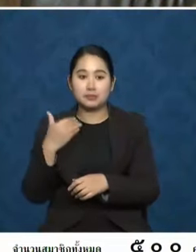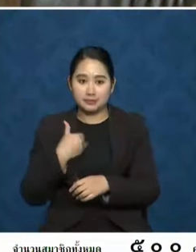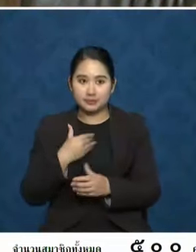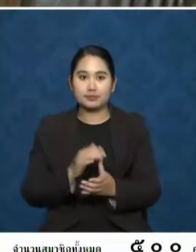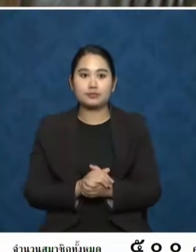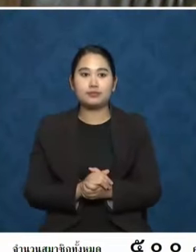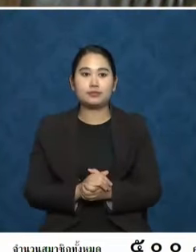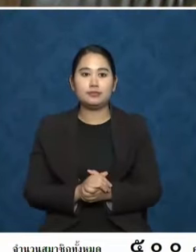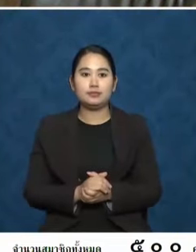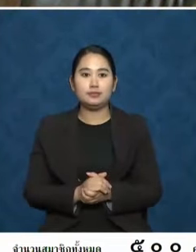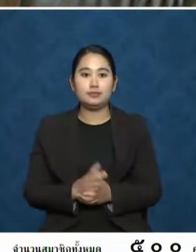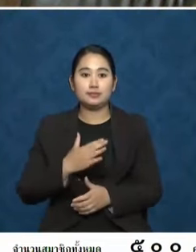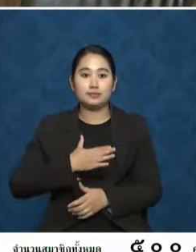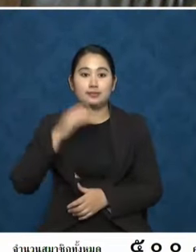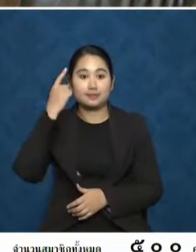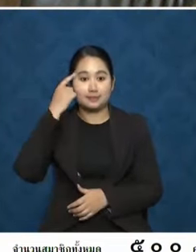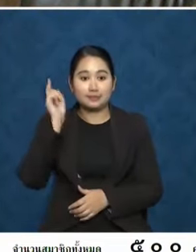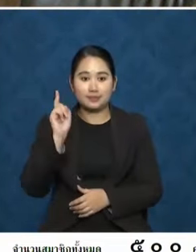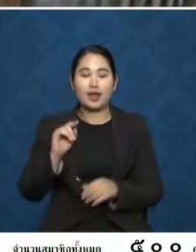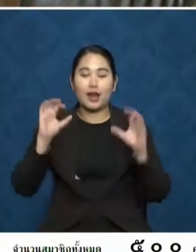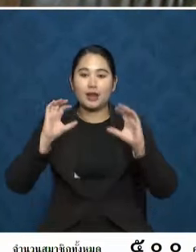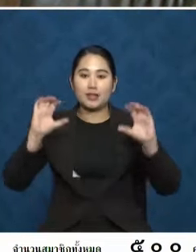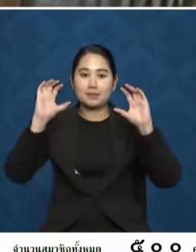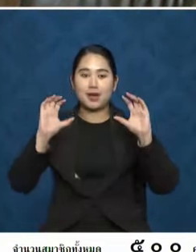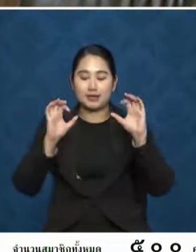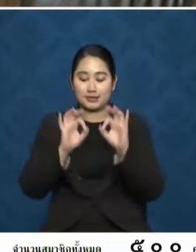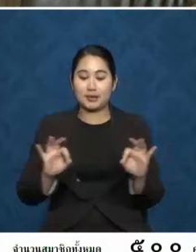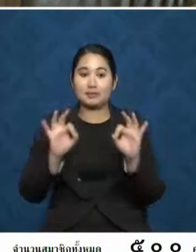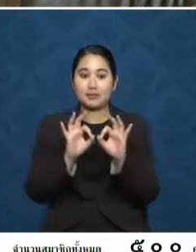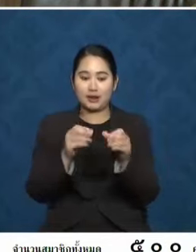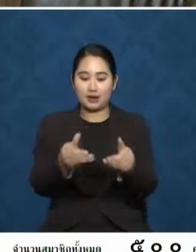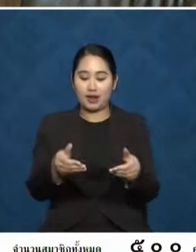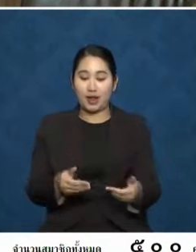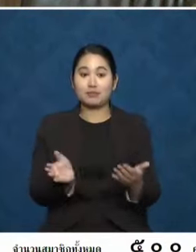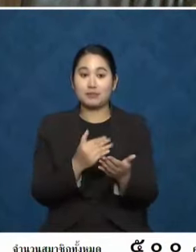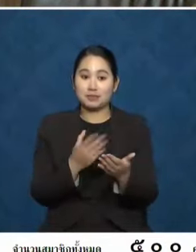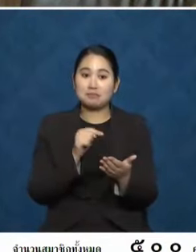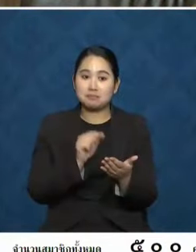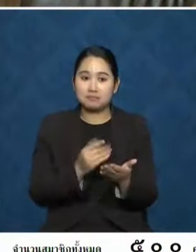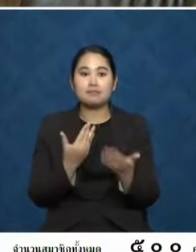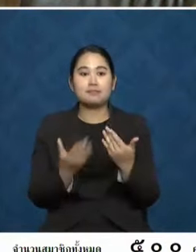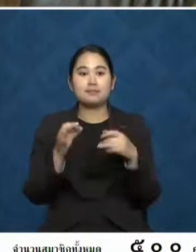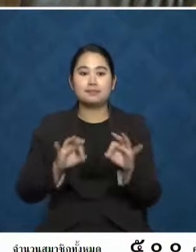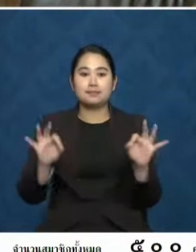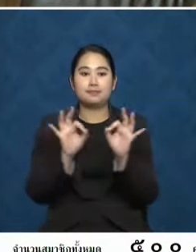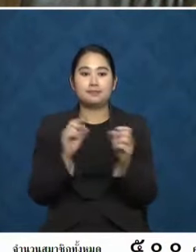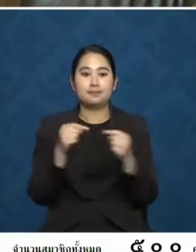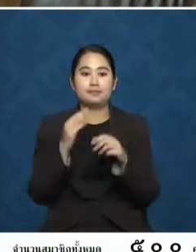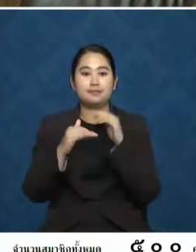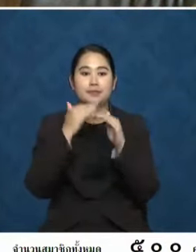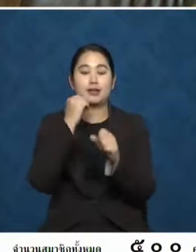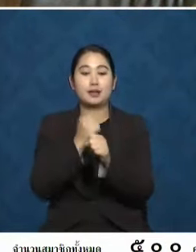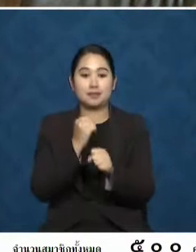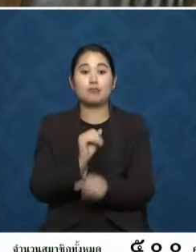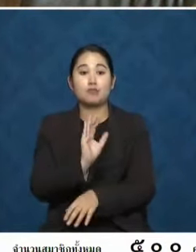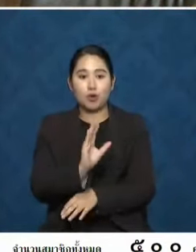เพราะฉะนั้น ผมคิดว่า ถ้ารัฐบาล ใหความสำคัญ กับรายงานชบับนี้หอแ้กตั้งใหคามสำคญ กับการพัฒนาข